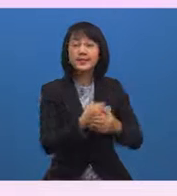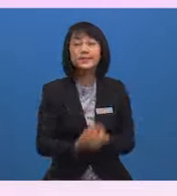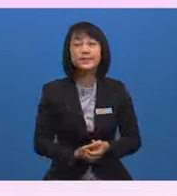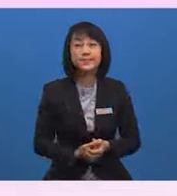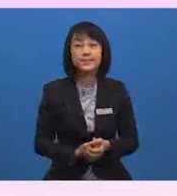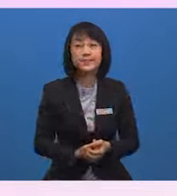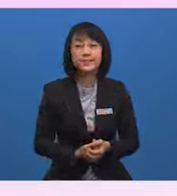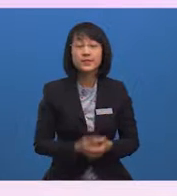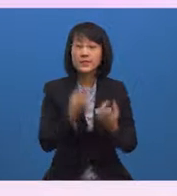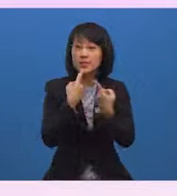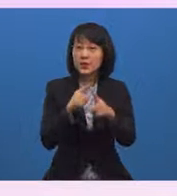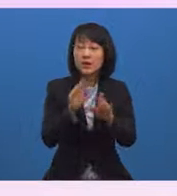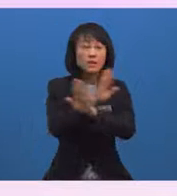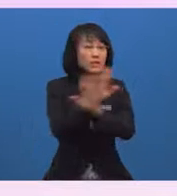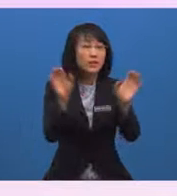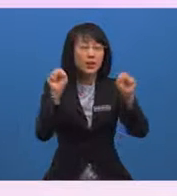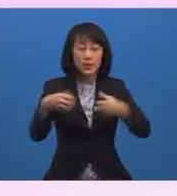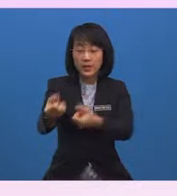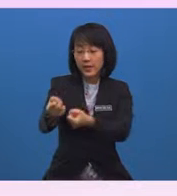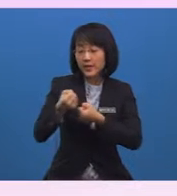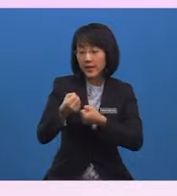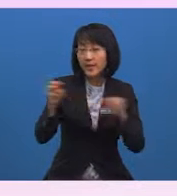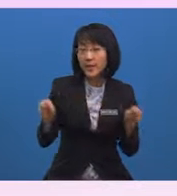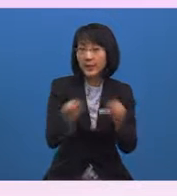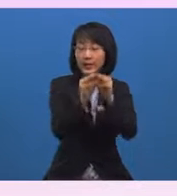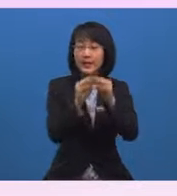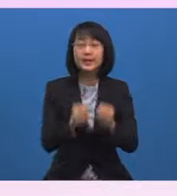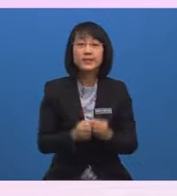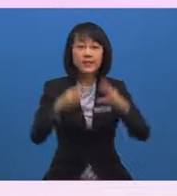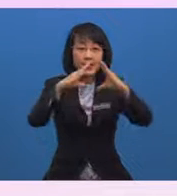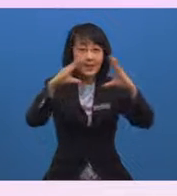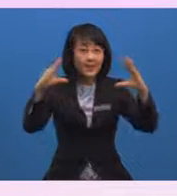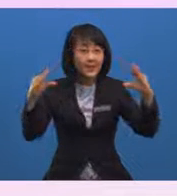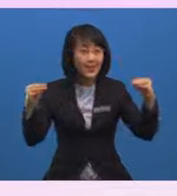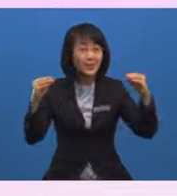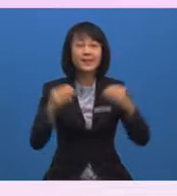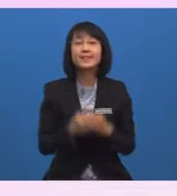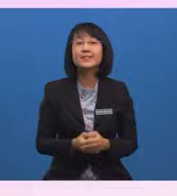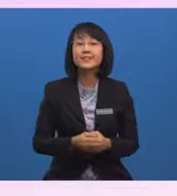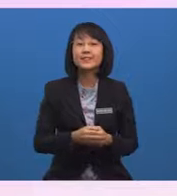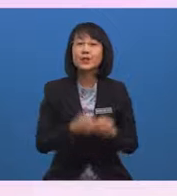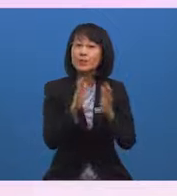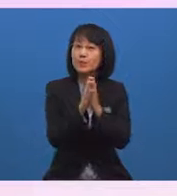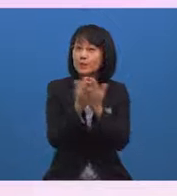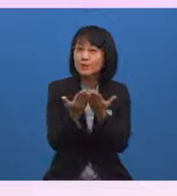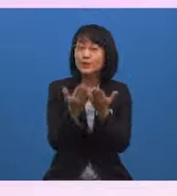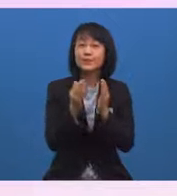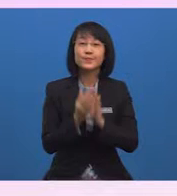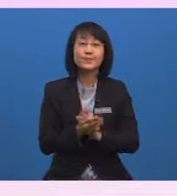Jawapan bagi tidak boleh ditarik magnet. Pertama, kapas. Kedua, buku.